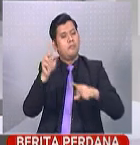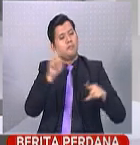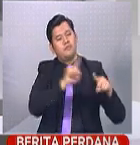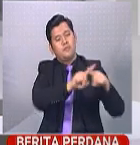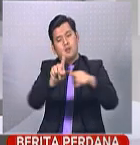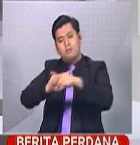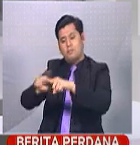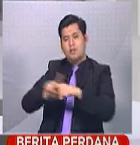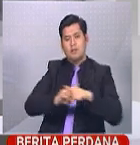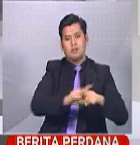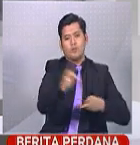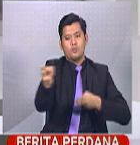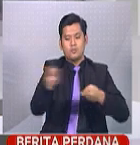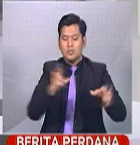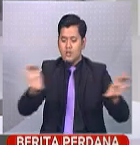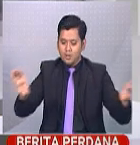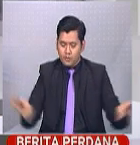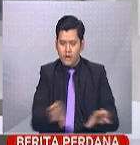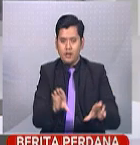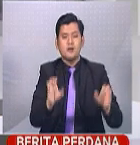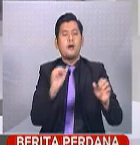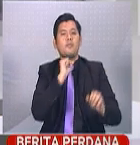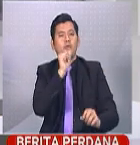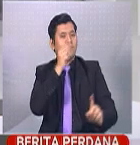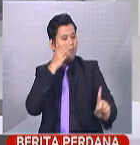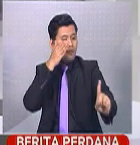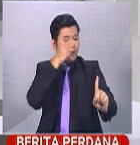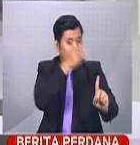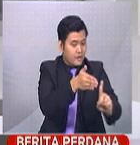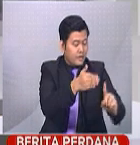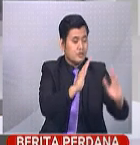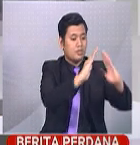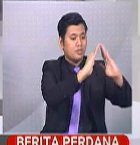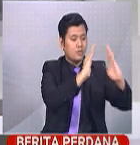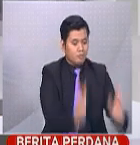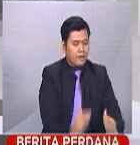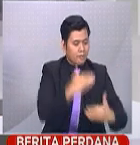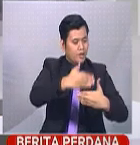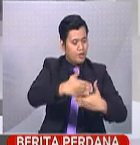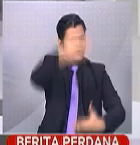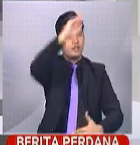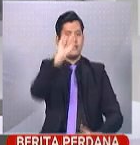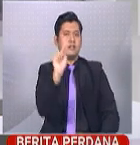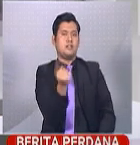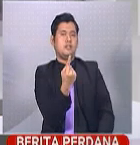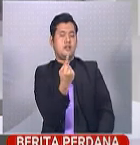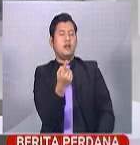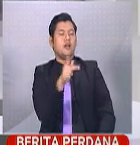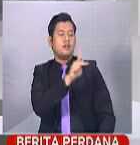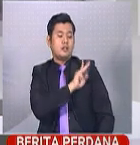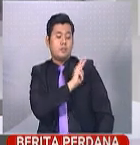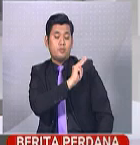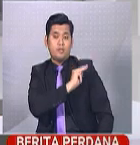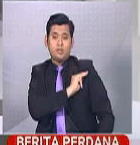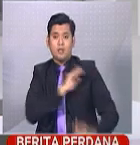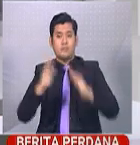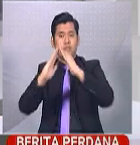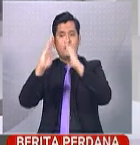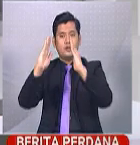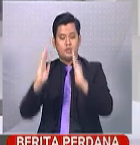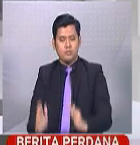usaha bersepadu lain tidak hanya memberi fokus kepada kawasan perumahan dan bangunannya kemudian Perumahan dan kerajaan tepat and